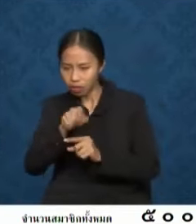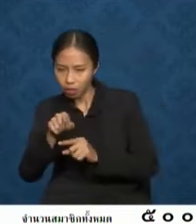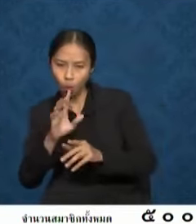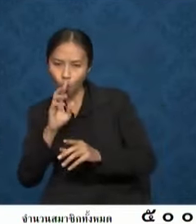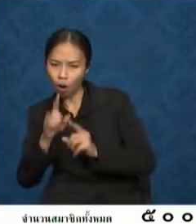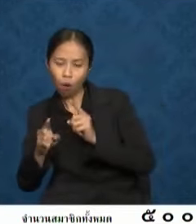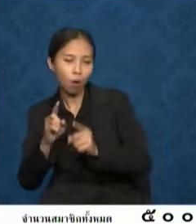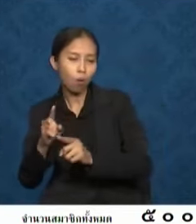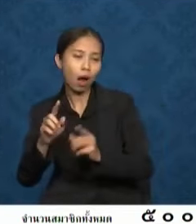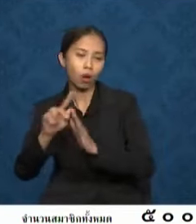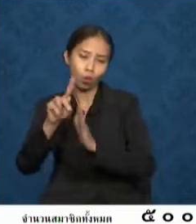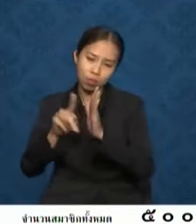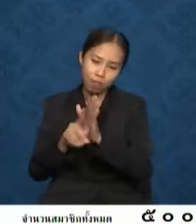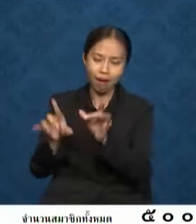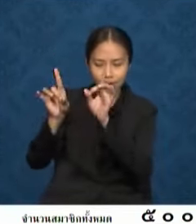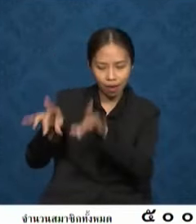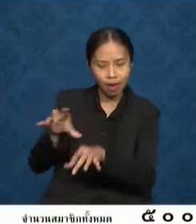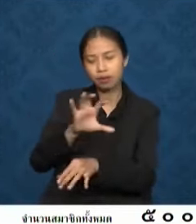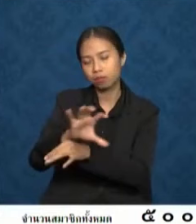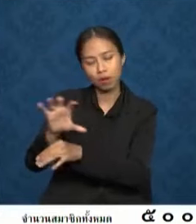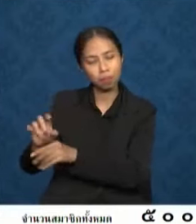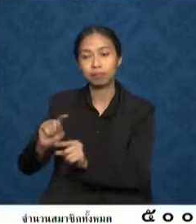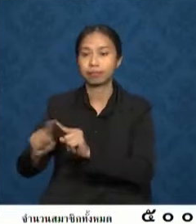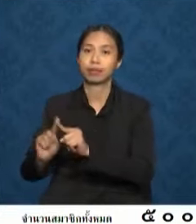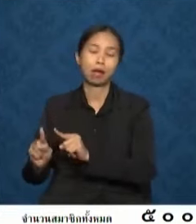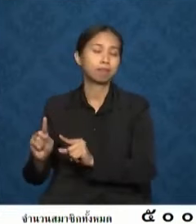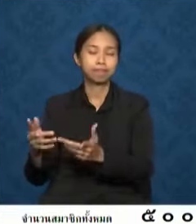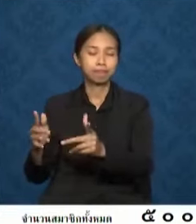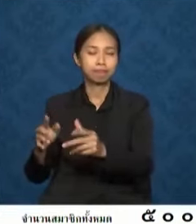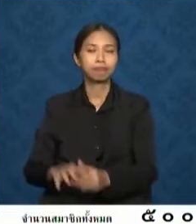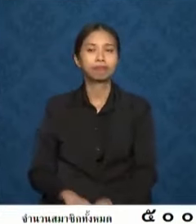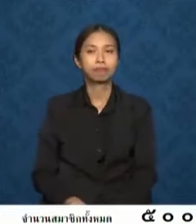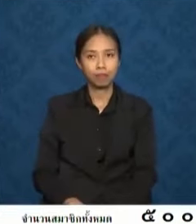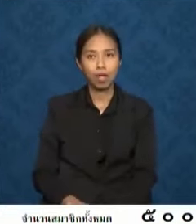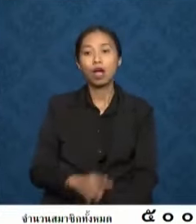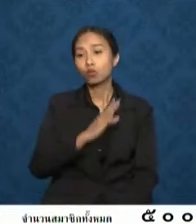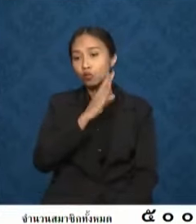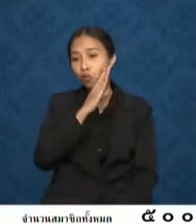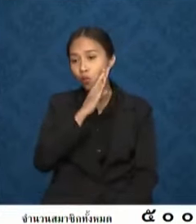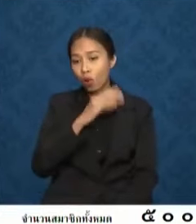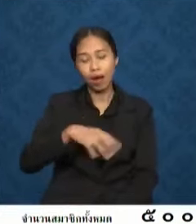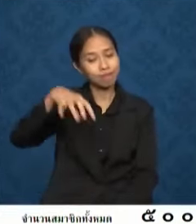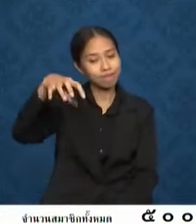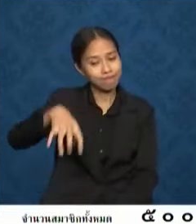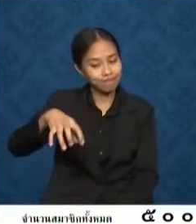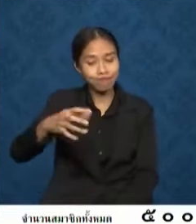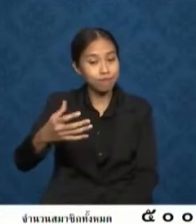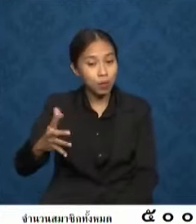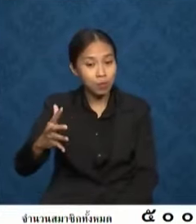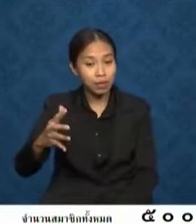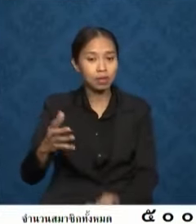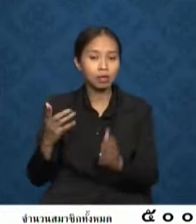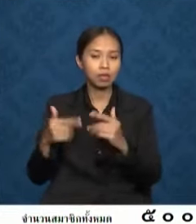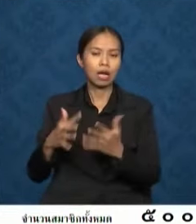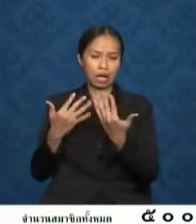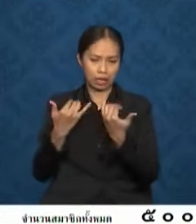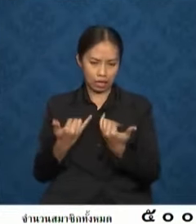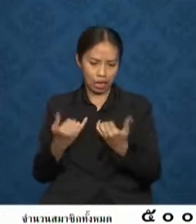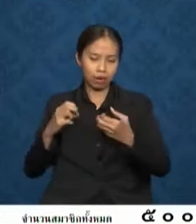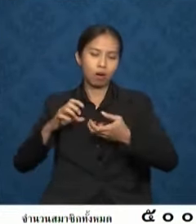ใช้กฎหมายในการกลั่นแกล้งรังแกกันท่านประธานครับหากไม่มีพื้นที่ปลอดภัยแล้วเรายิ่งใช้ความ